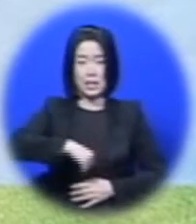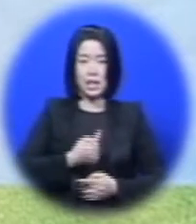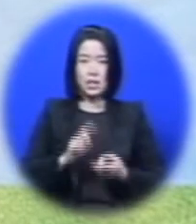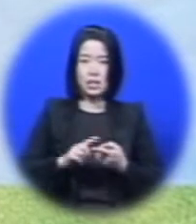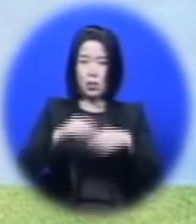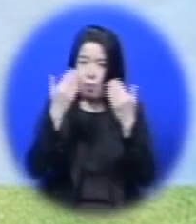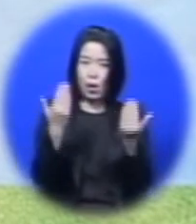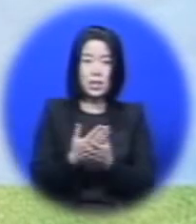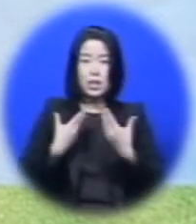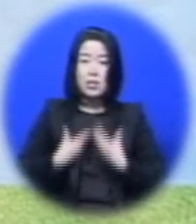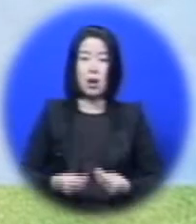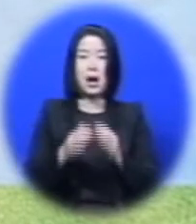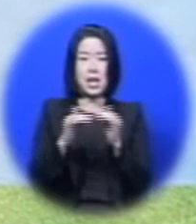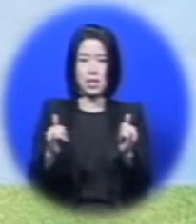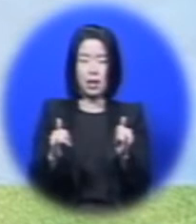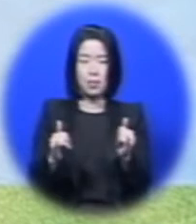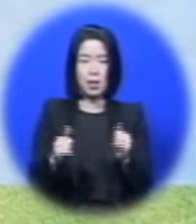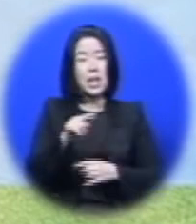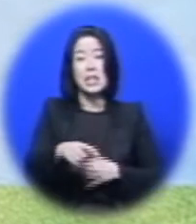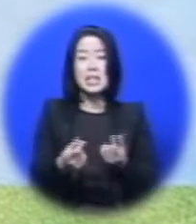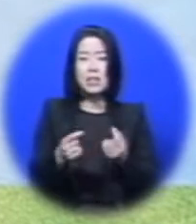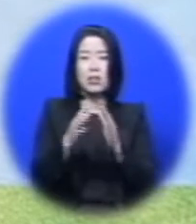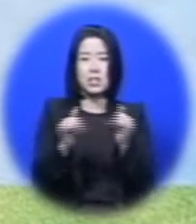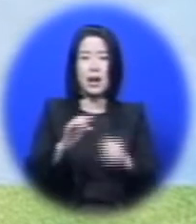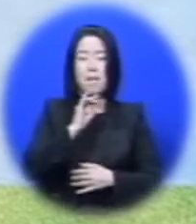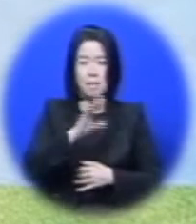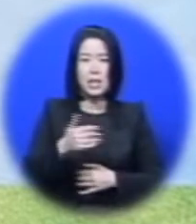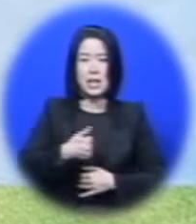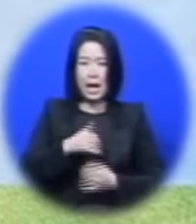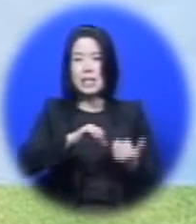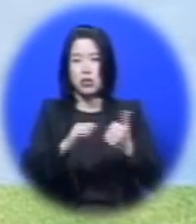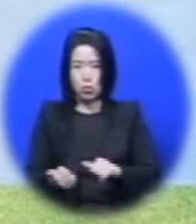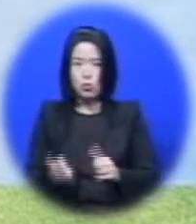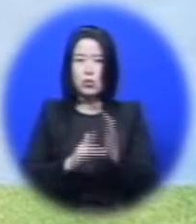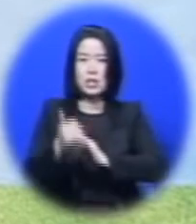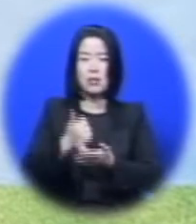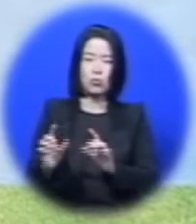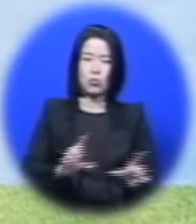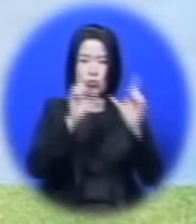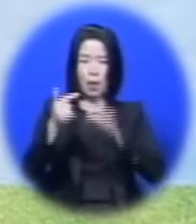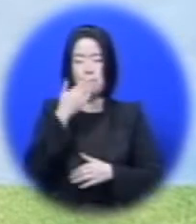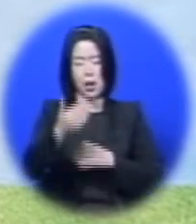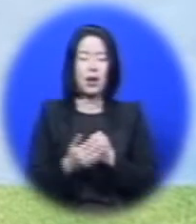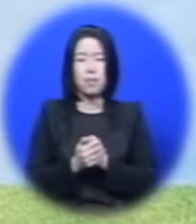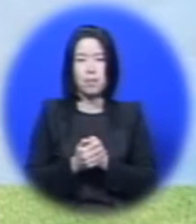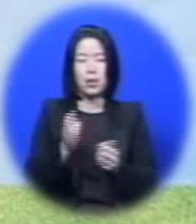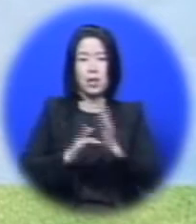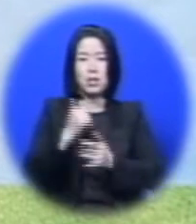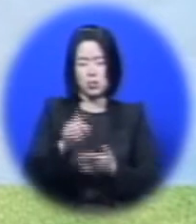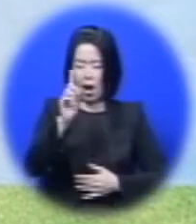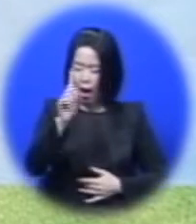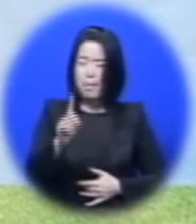대해서 완전히 절망한 사람. 이런 사람만이 나는 죽고 예수를 사는. 예수님 한